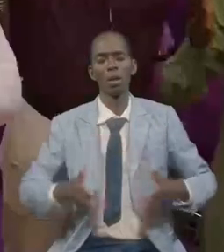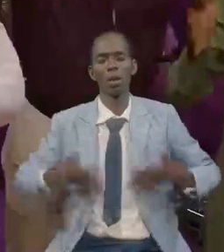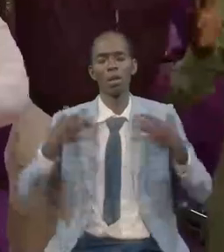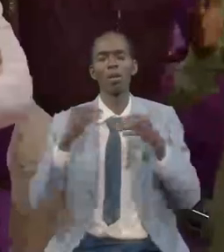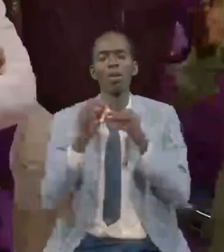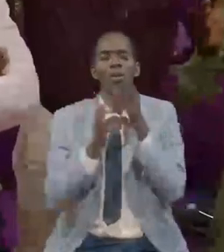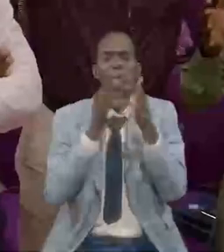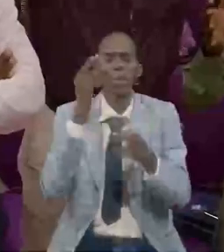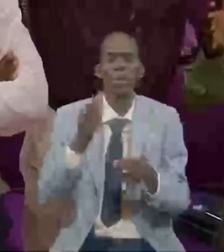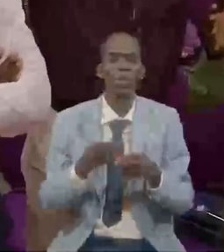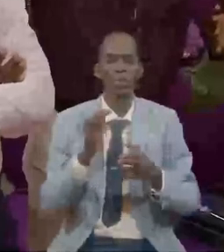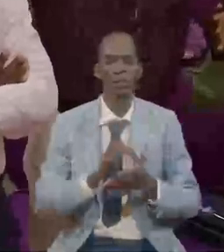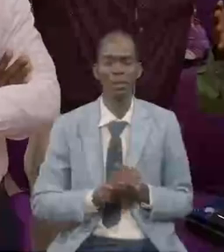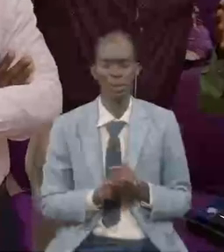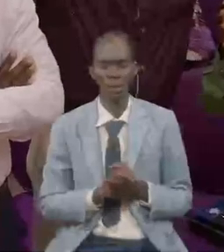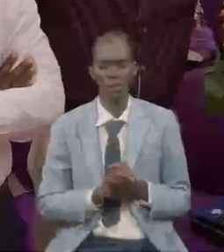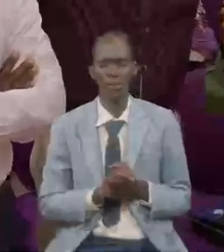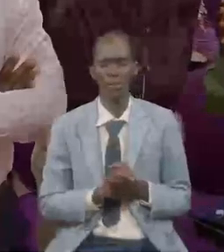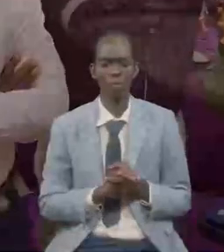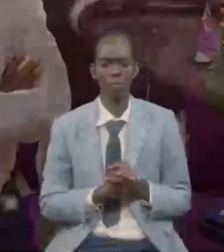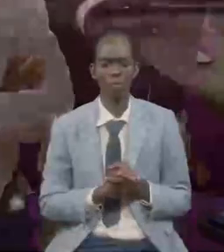nom de Jésus-Christ.